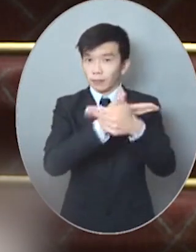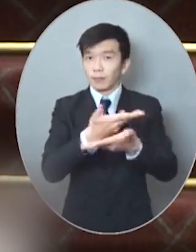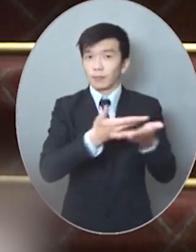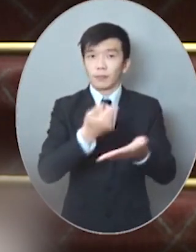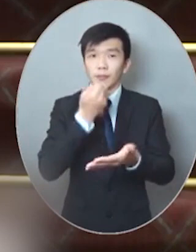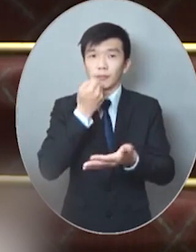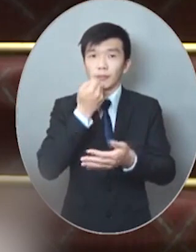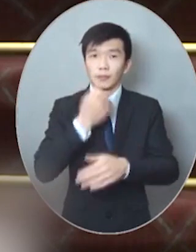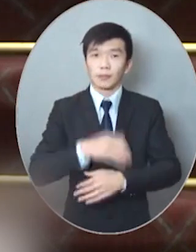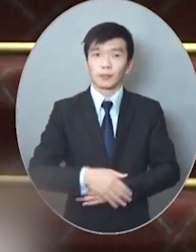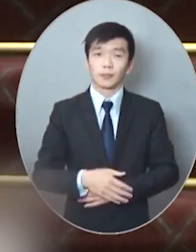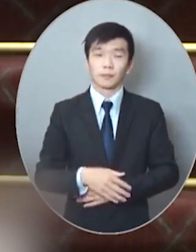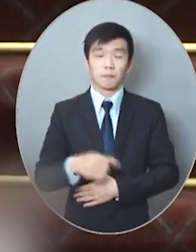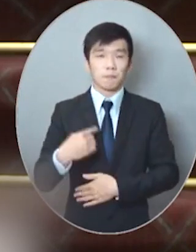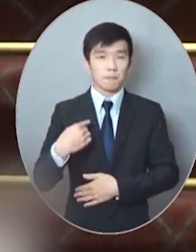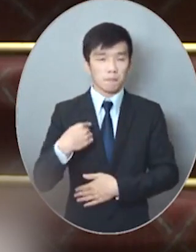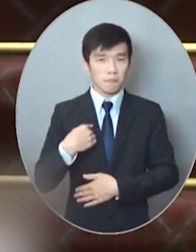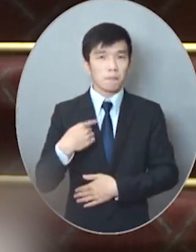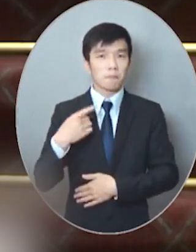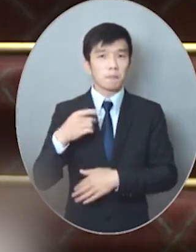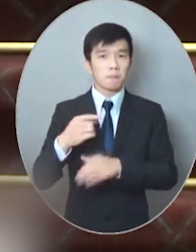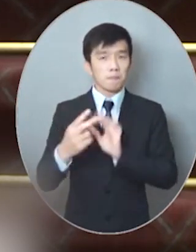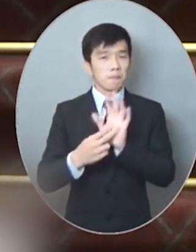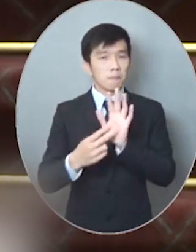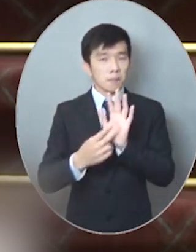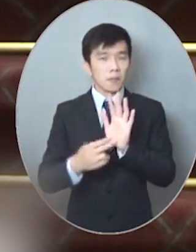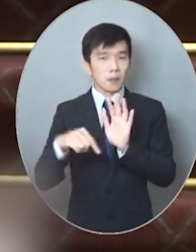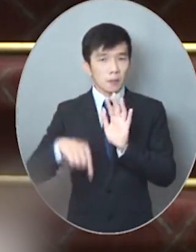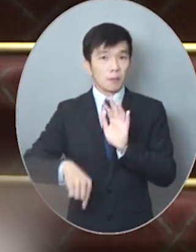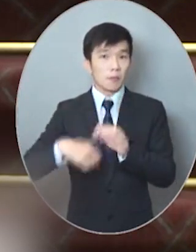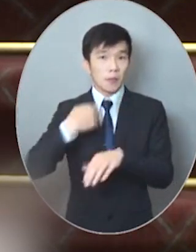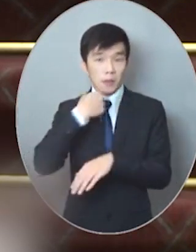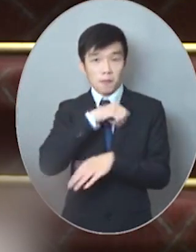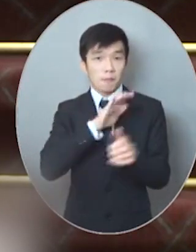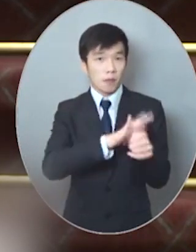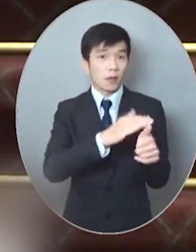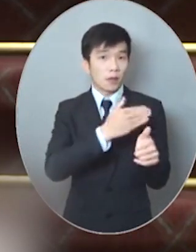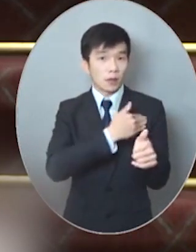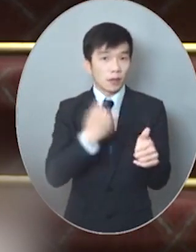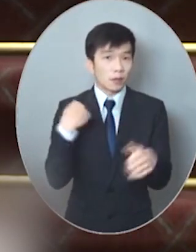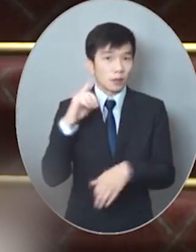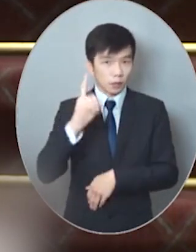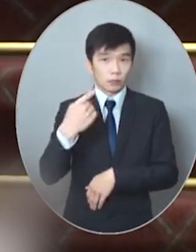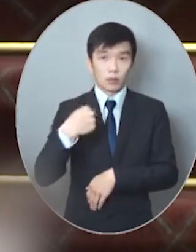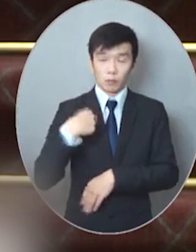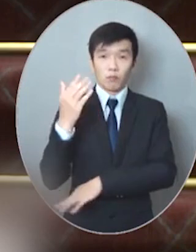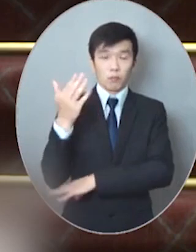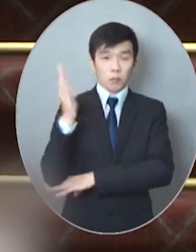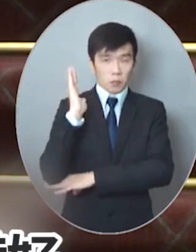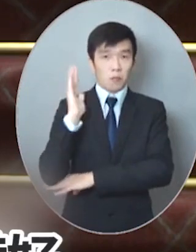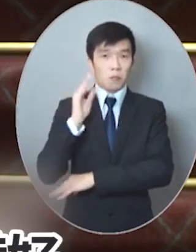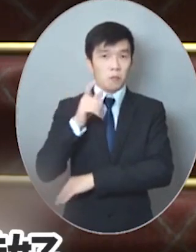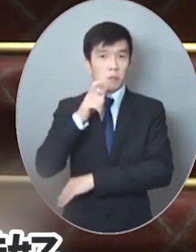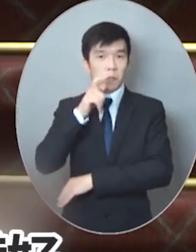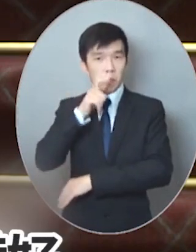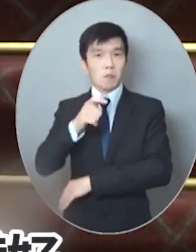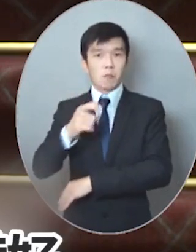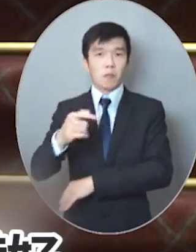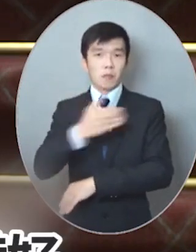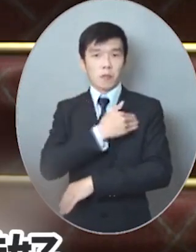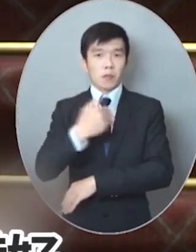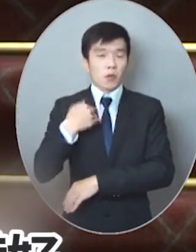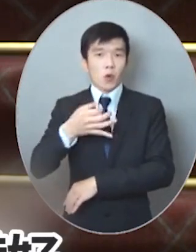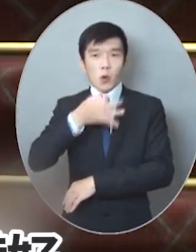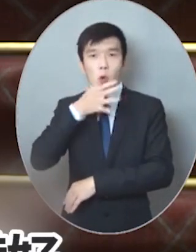促成这些合作的前提是台湾有坚强的实力，政府也行有余力，把台湾内部的疫